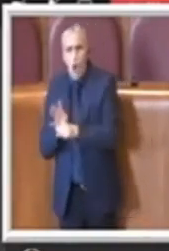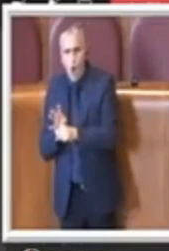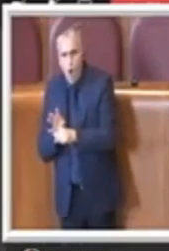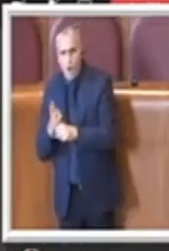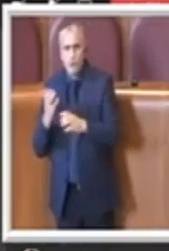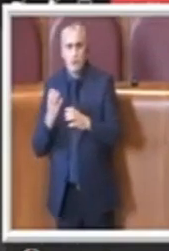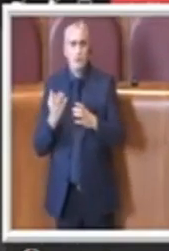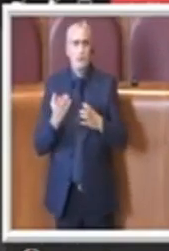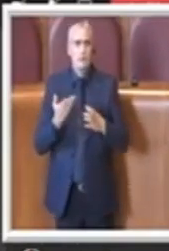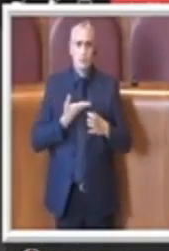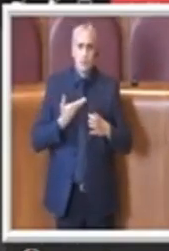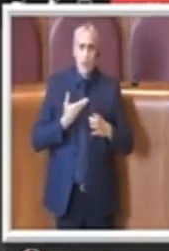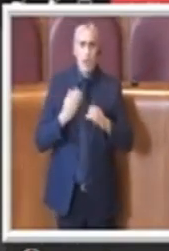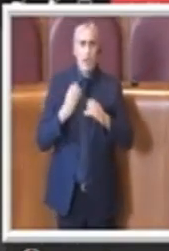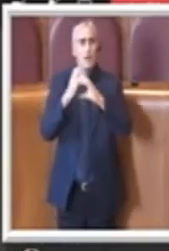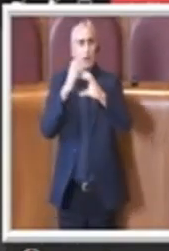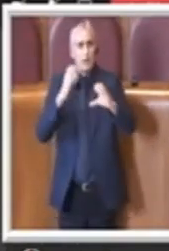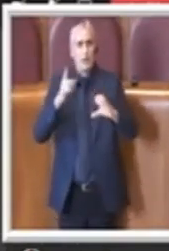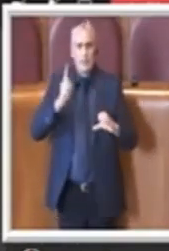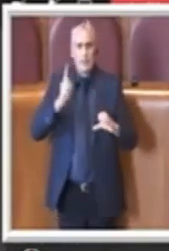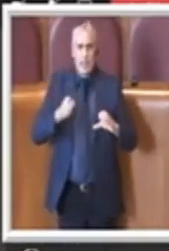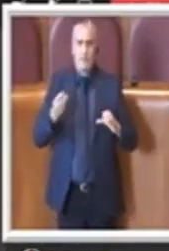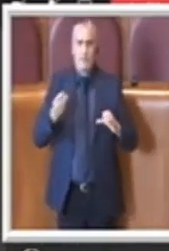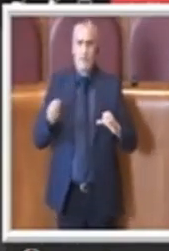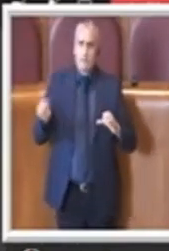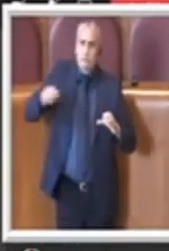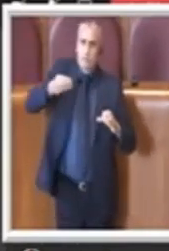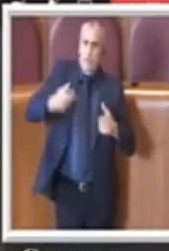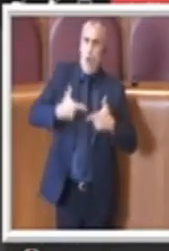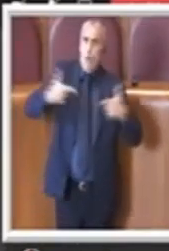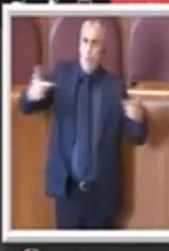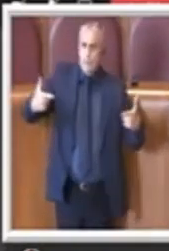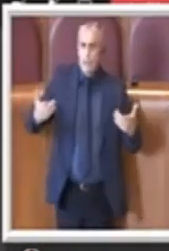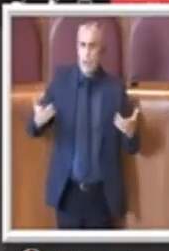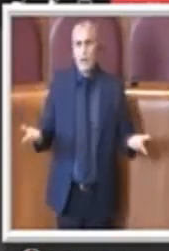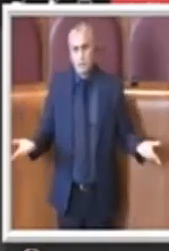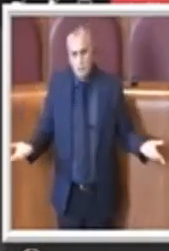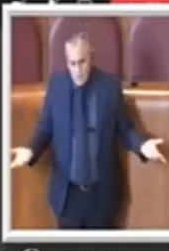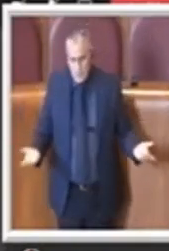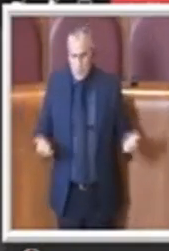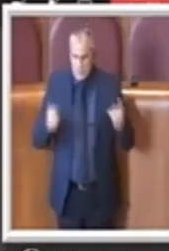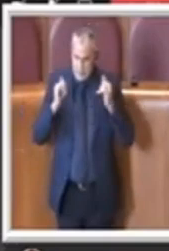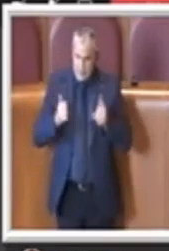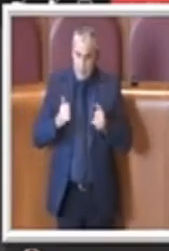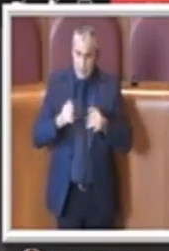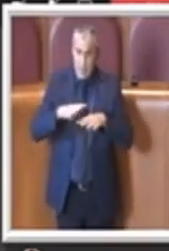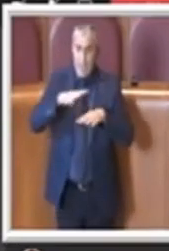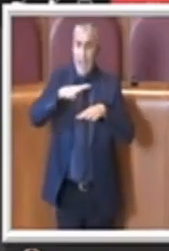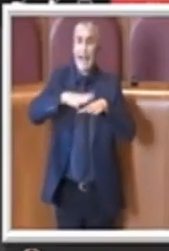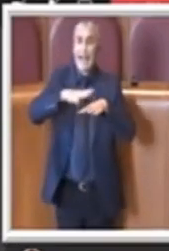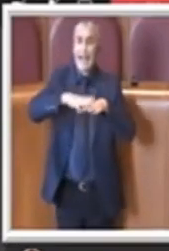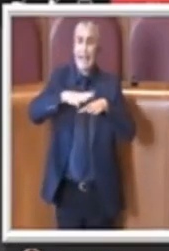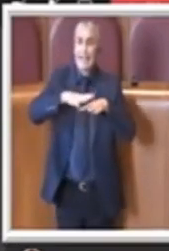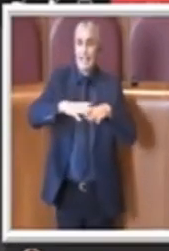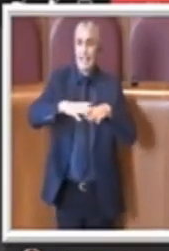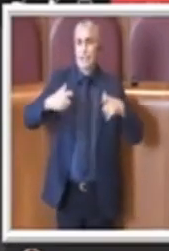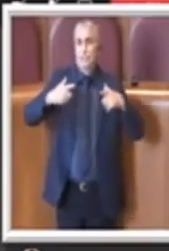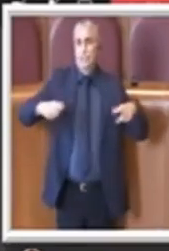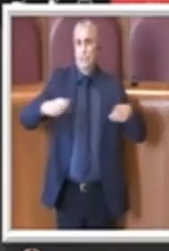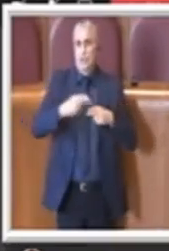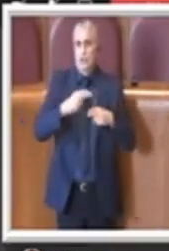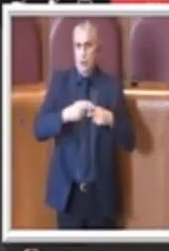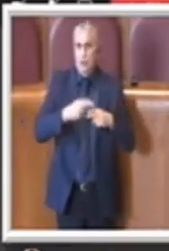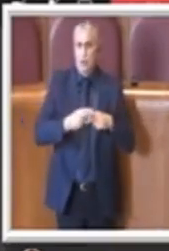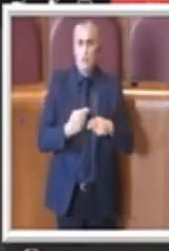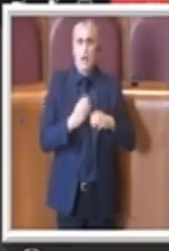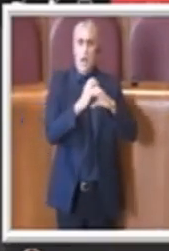trasporto devono essere implementati implementare una rete di autobus ed i treni